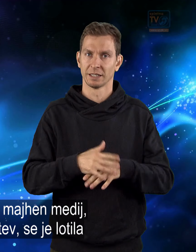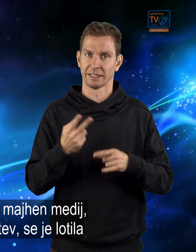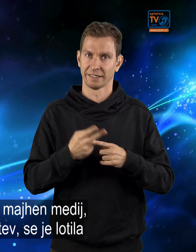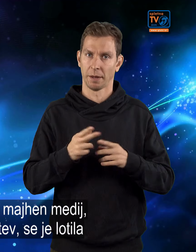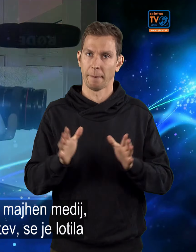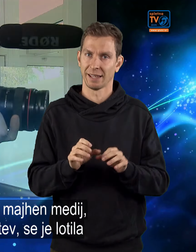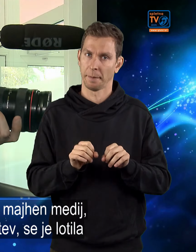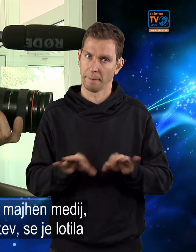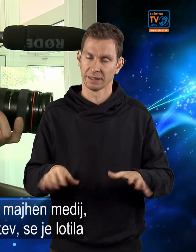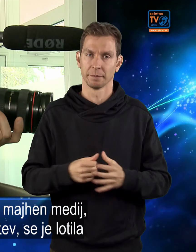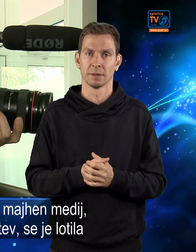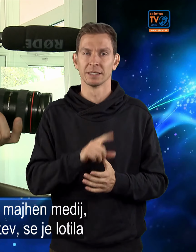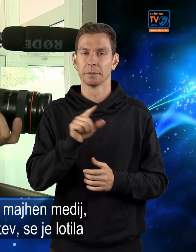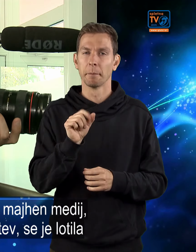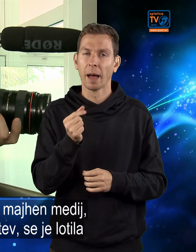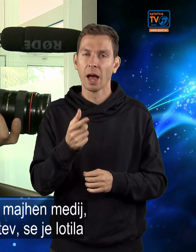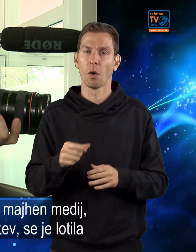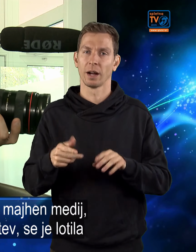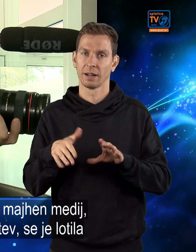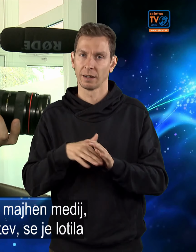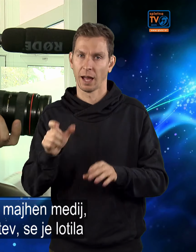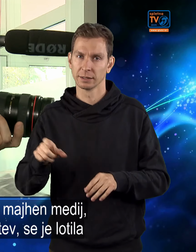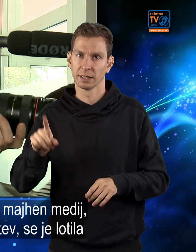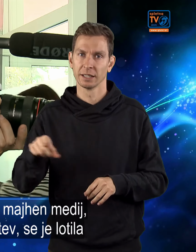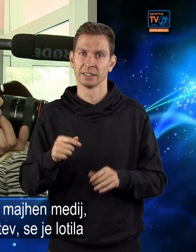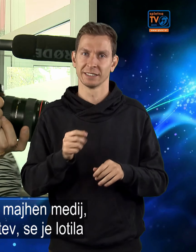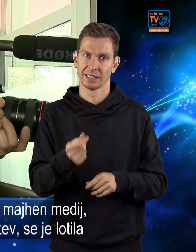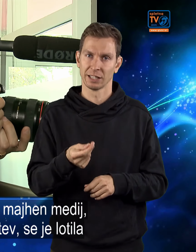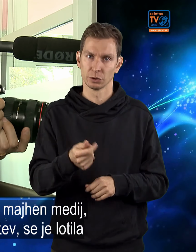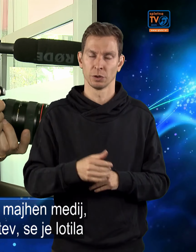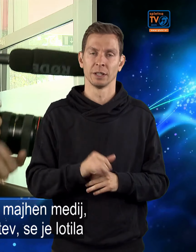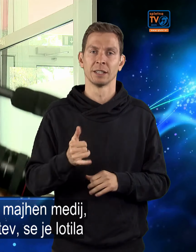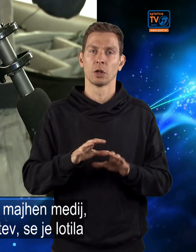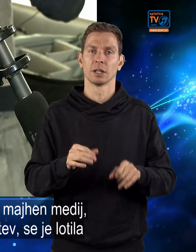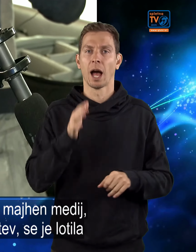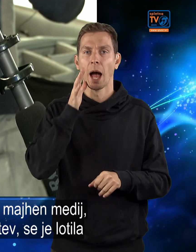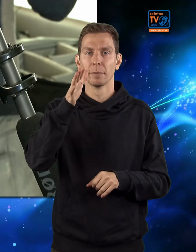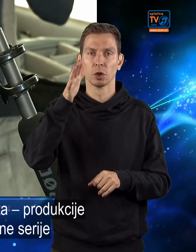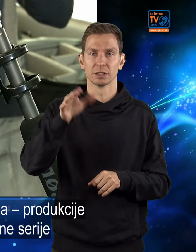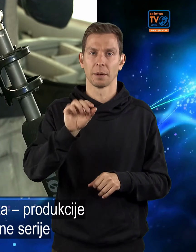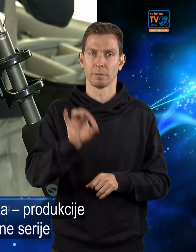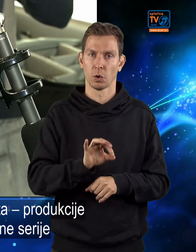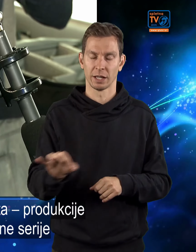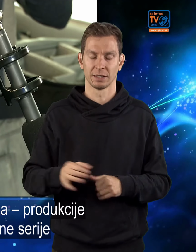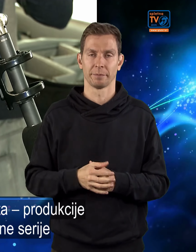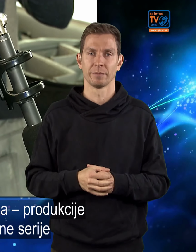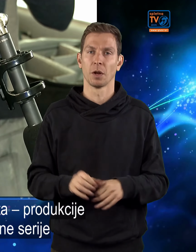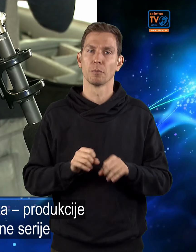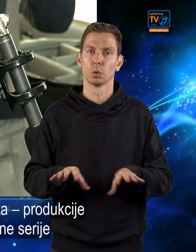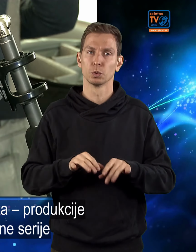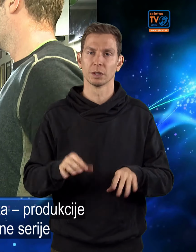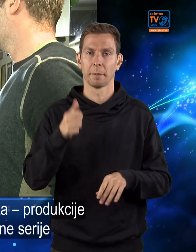Čeprav je spletna TV majhen medij z malo kadri in sredstev, se je lotila ambicioznega projekta, produkcije